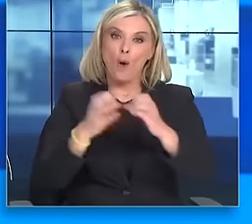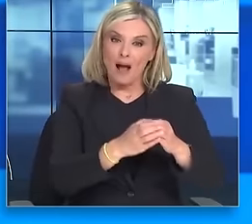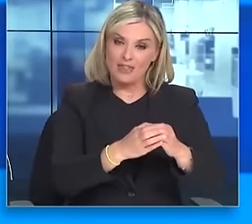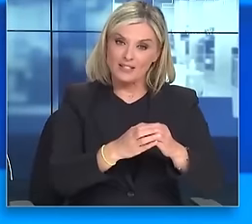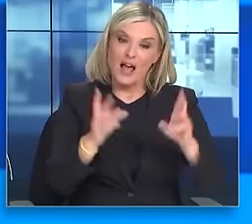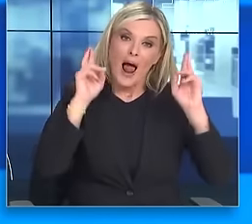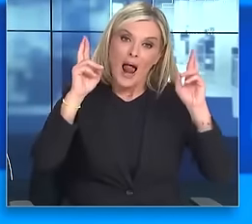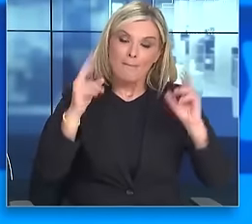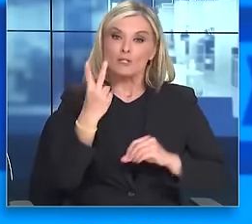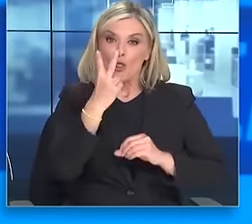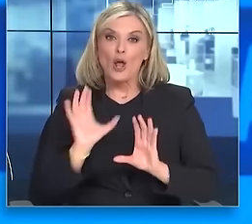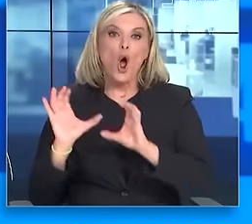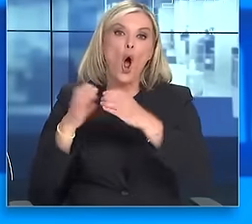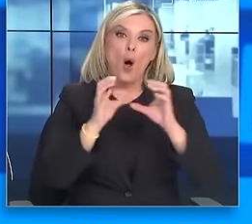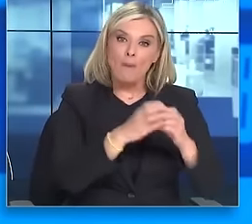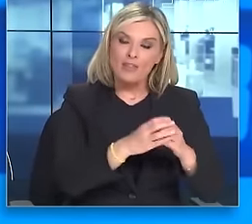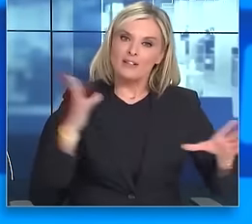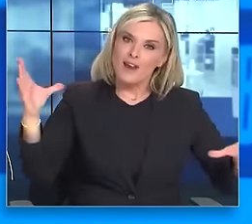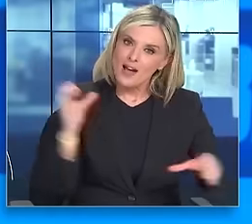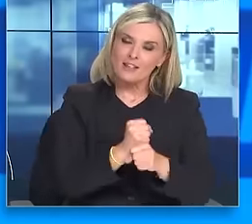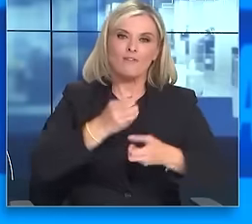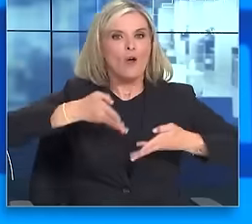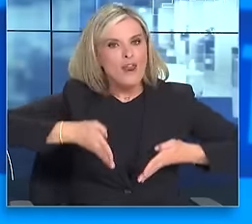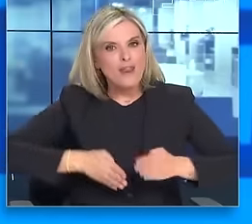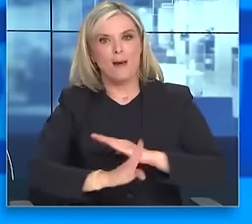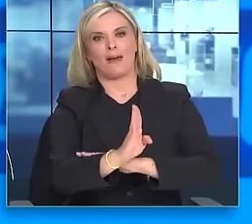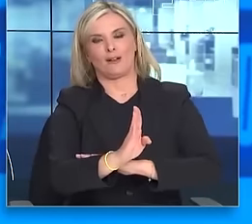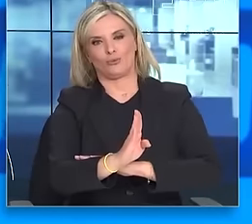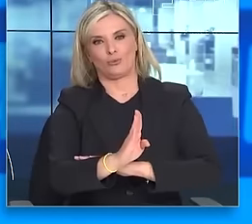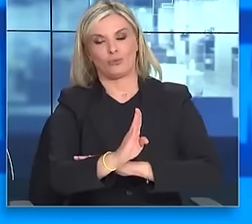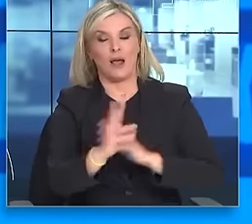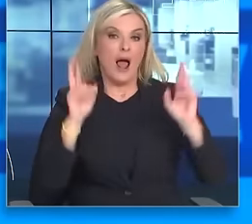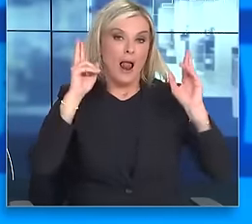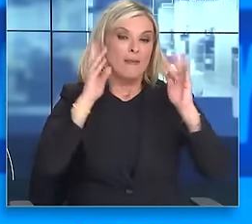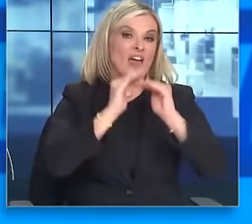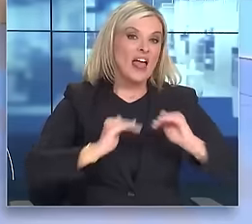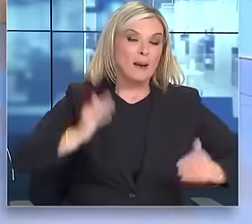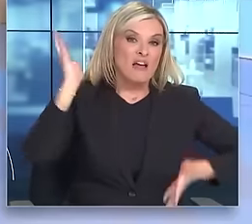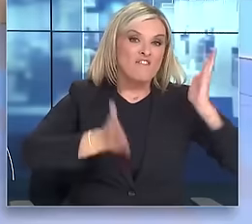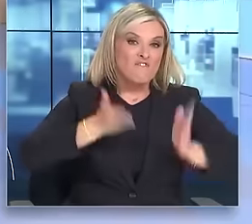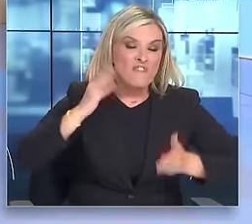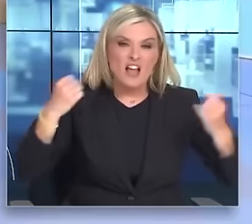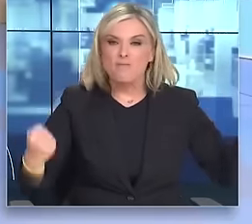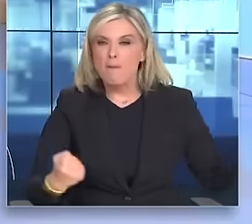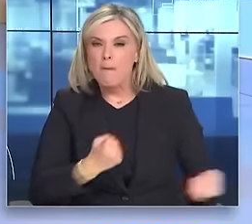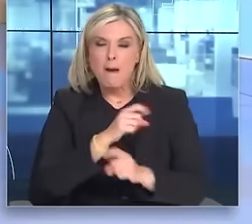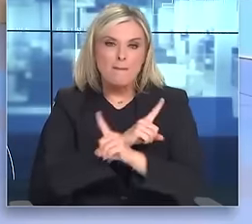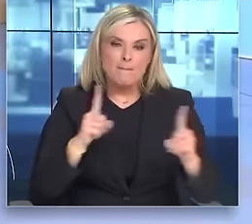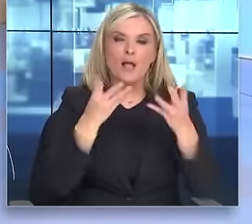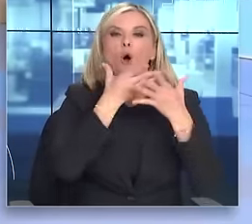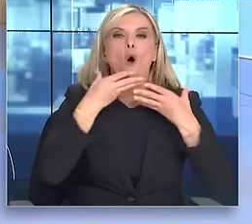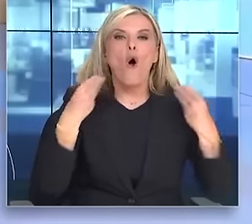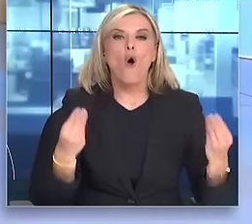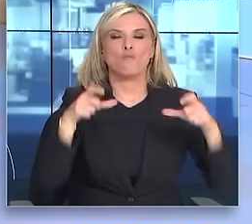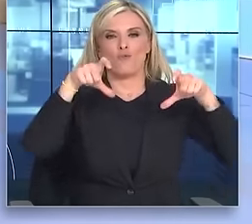και οι δύο ομάδες στο Final Four να μπορέσουν να πάνε στον. Και να επικρατήσει και ηρεμία στον τελικό. Να μην πάνω από όλα. Πάνω απ' όλα και βέβαια να το πω και αυτό, επειδή